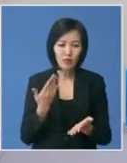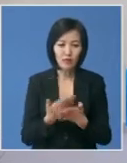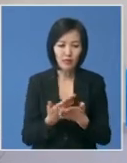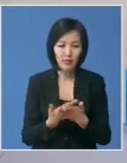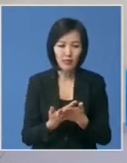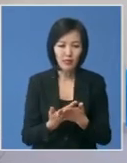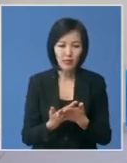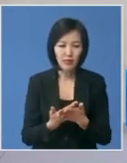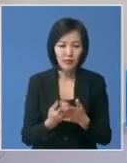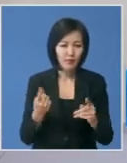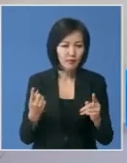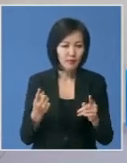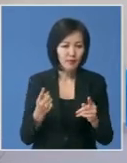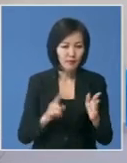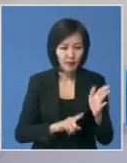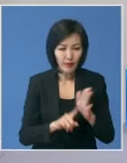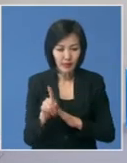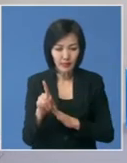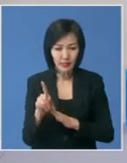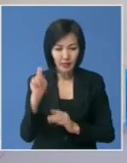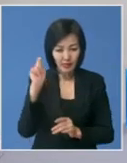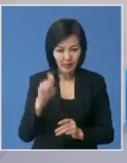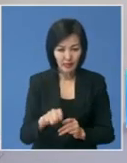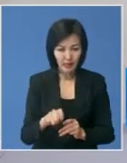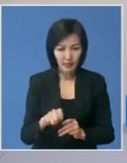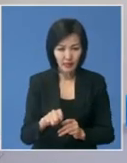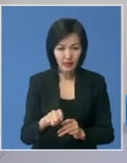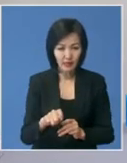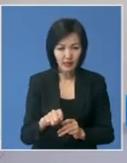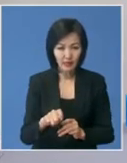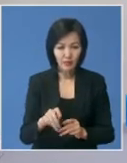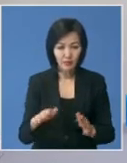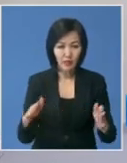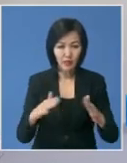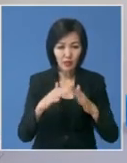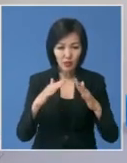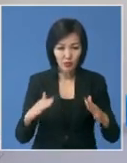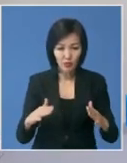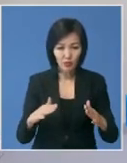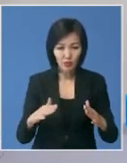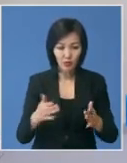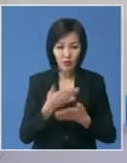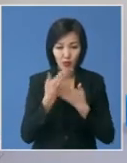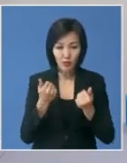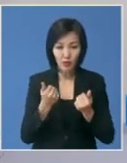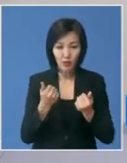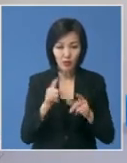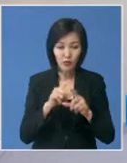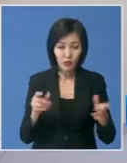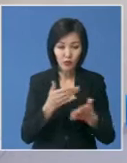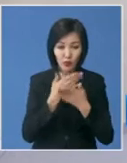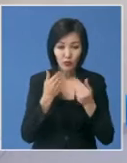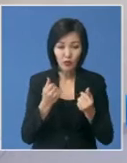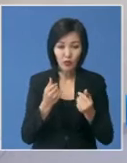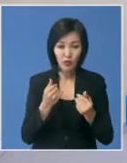айтса, ең алғашқы келген кезде бізде корпуста болмаған, мектепте жұмыс жасағанбыз. Содан кейін барып мына жаңа